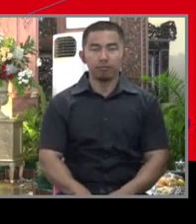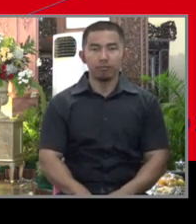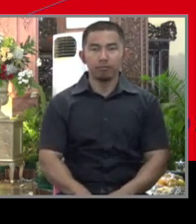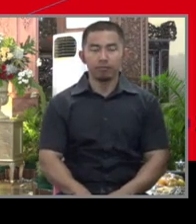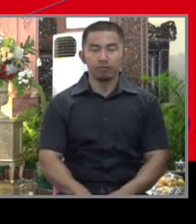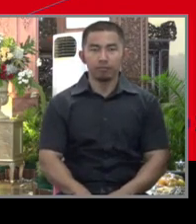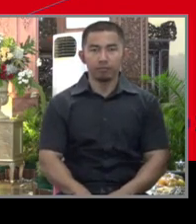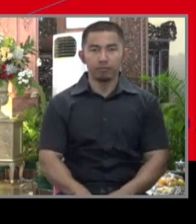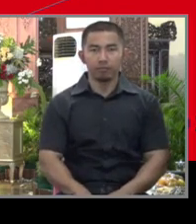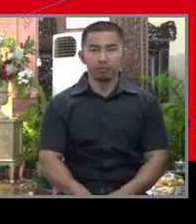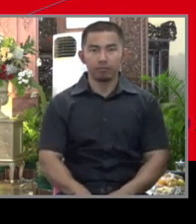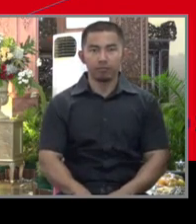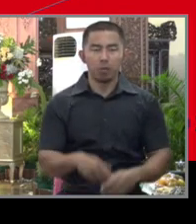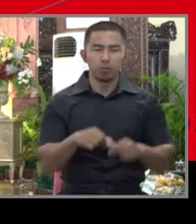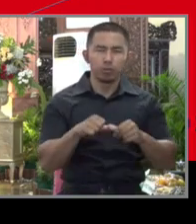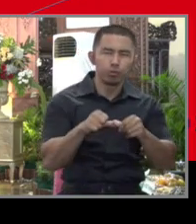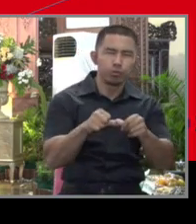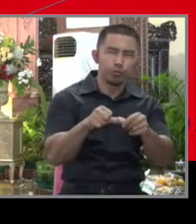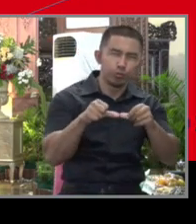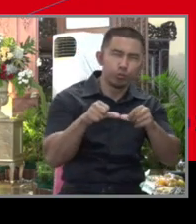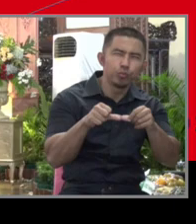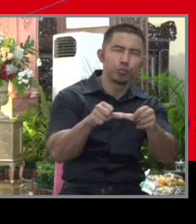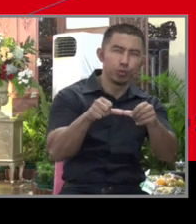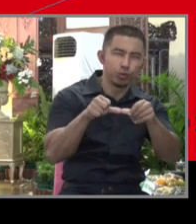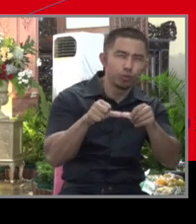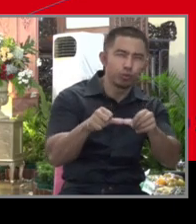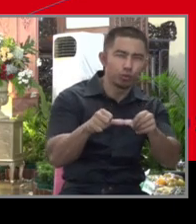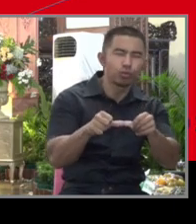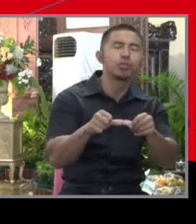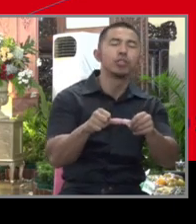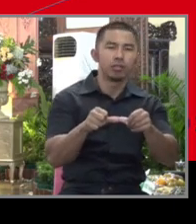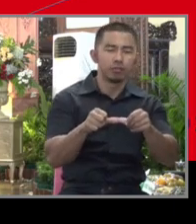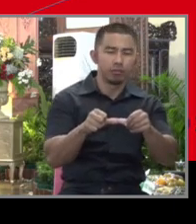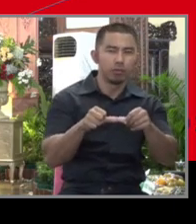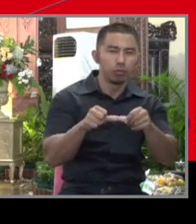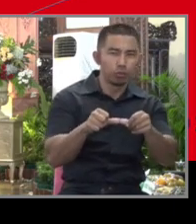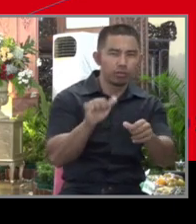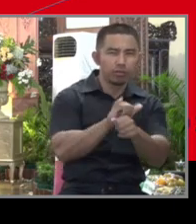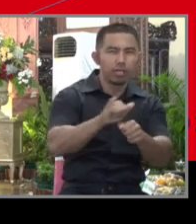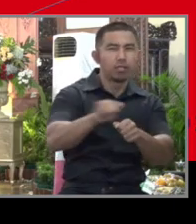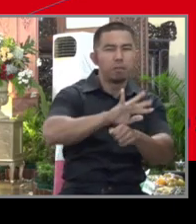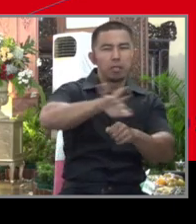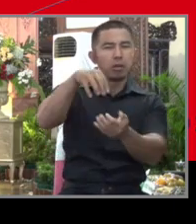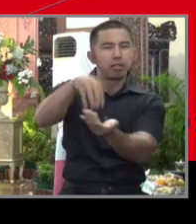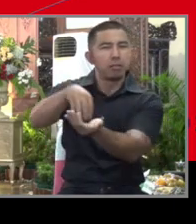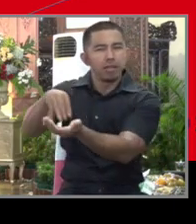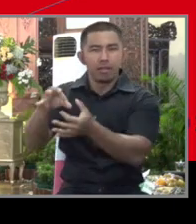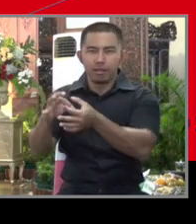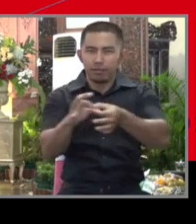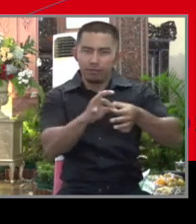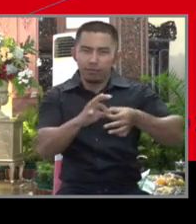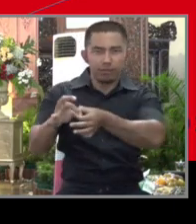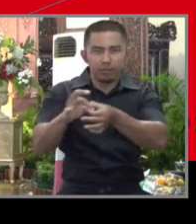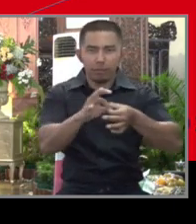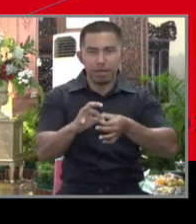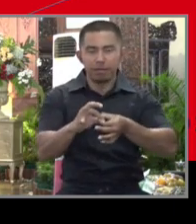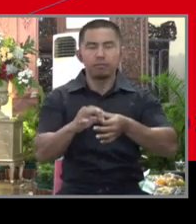terpadu, berkesinambungan, serta melibatkan konektivitas antar wilayah dan sinergitas antar pelaku,